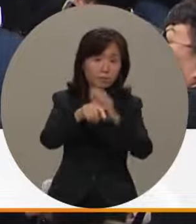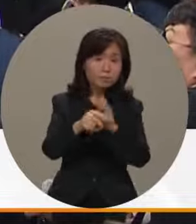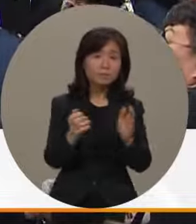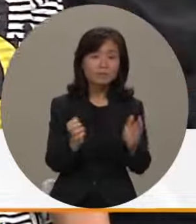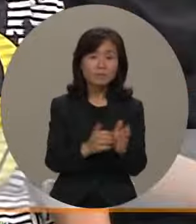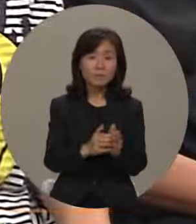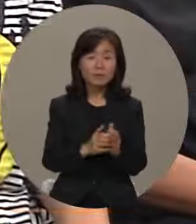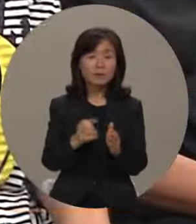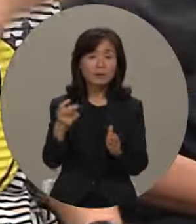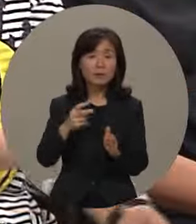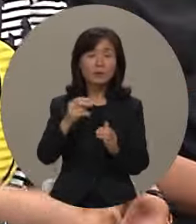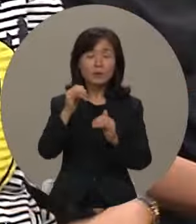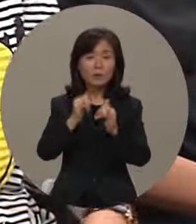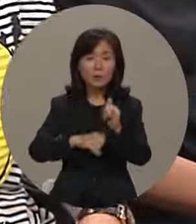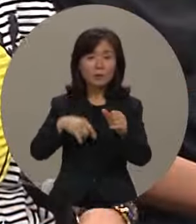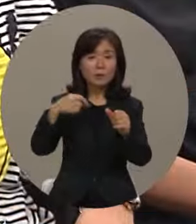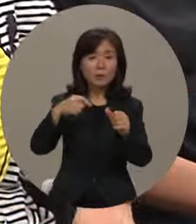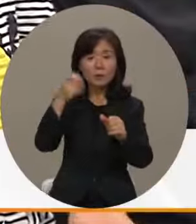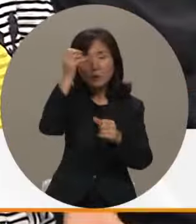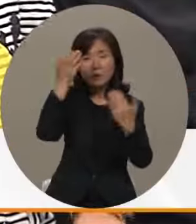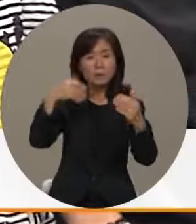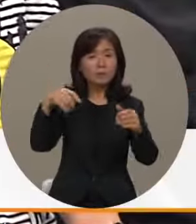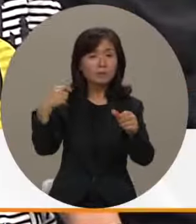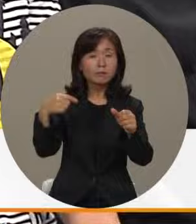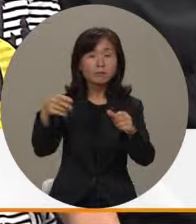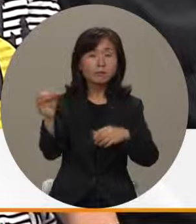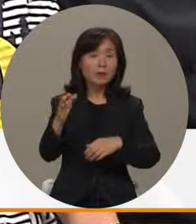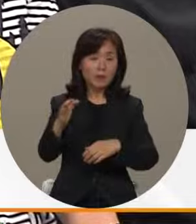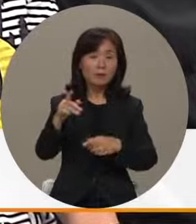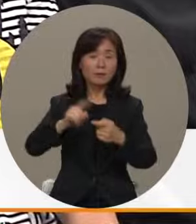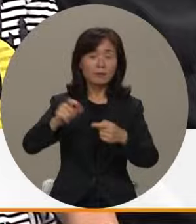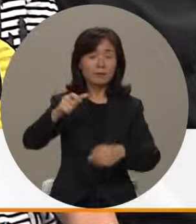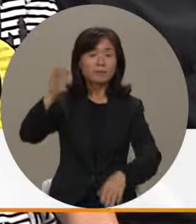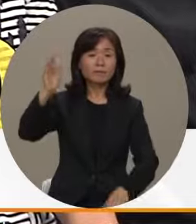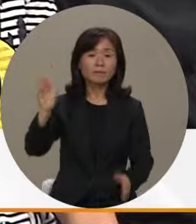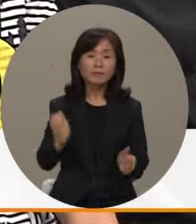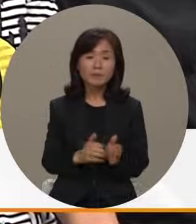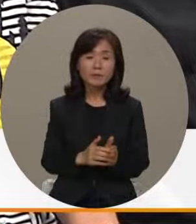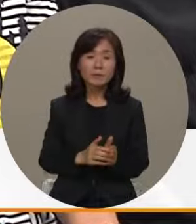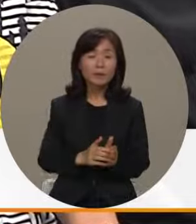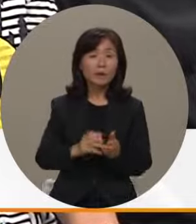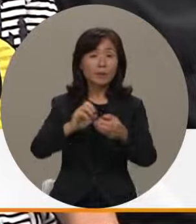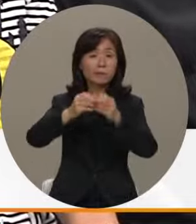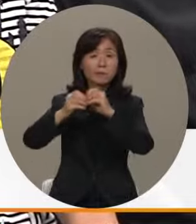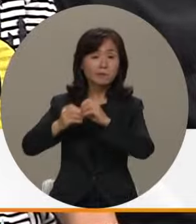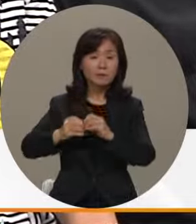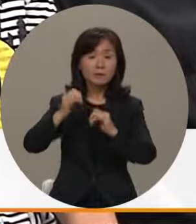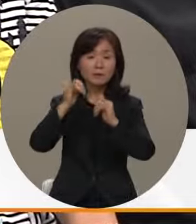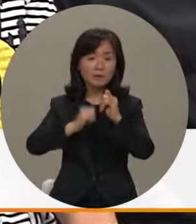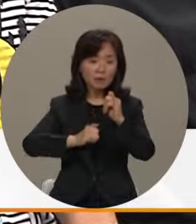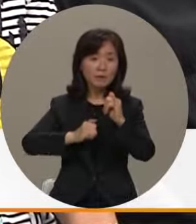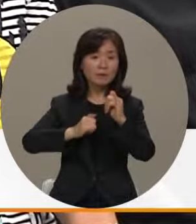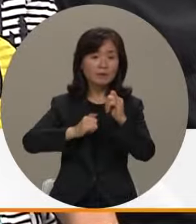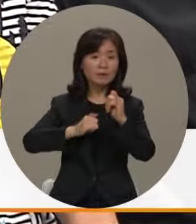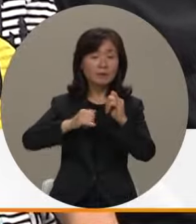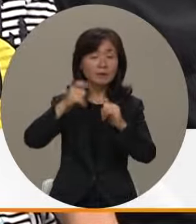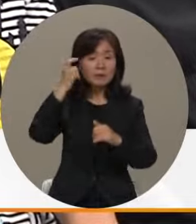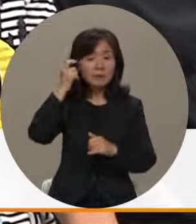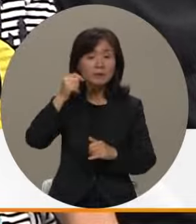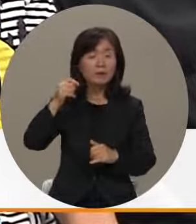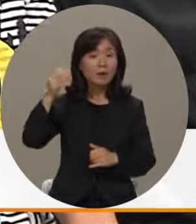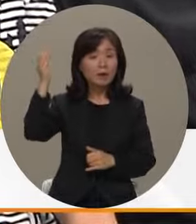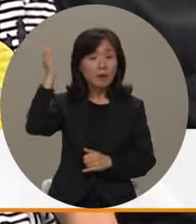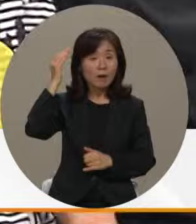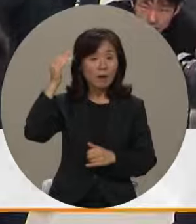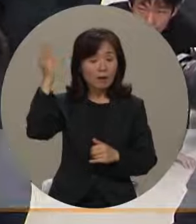강조했습니다. 왜곡된 역사의식이 우리 초중고 교육 현장에 발붙이지 않도록 최선의 노력을 다할